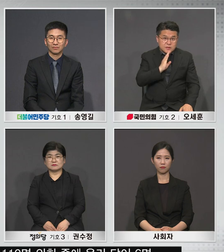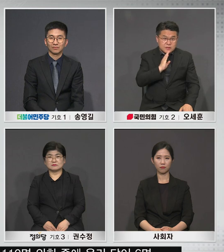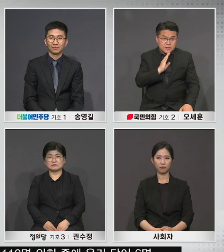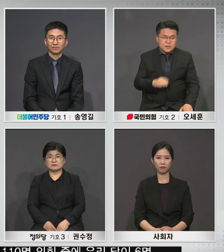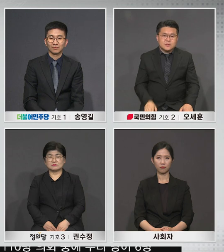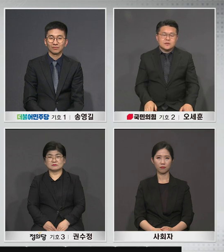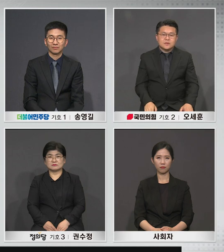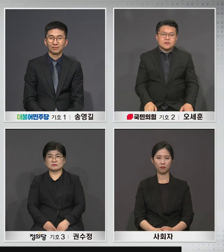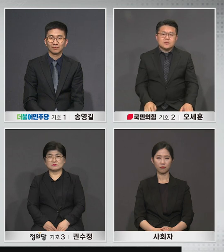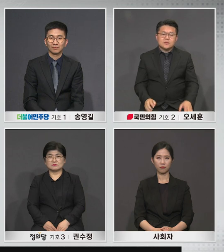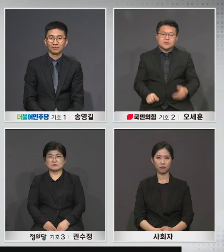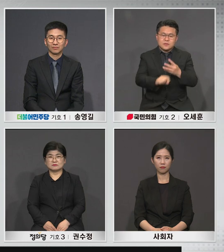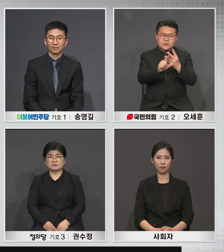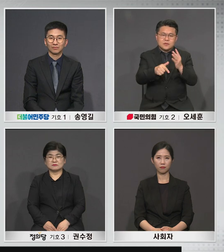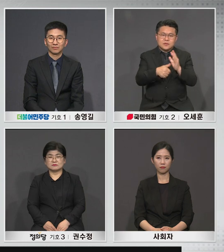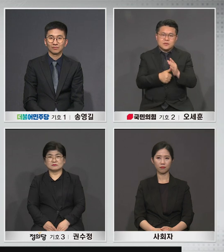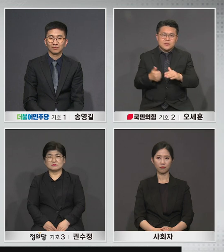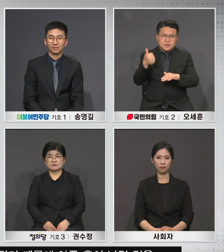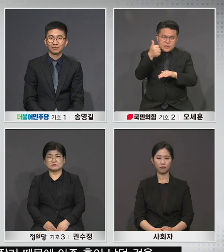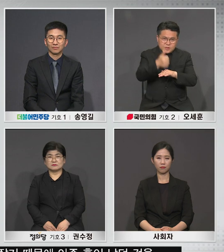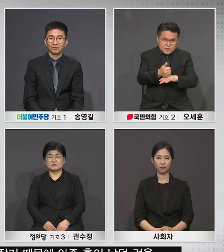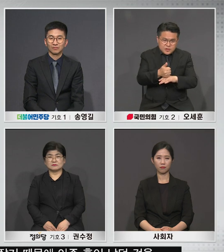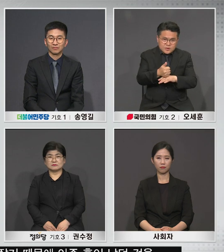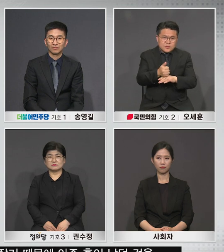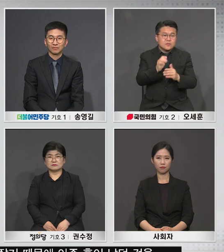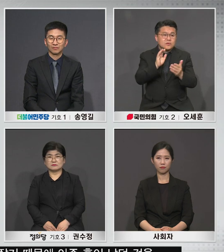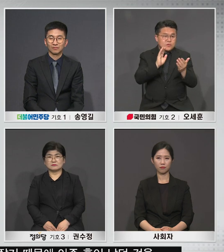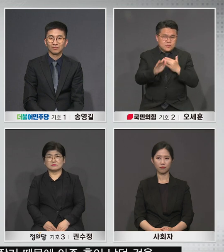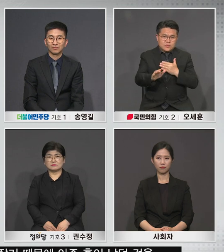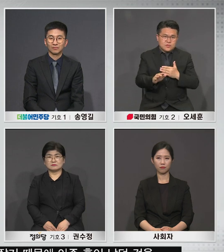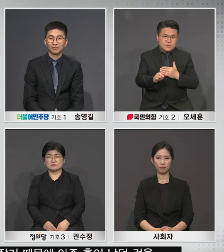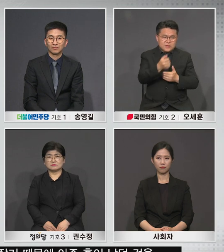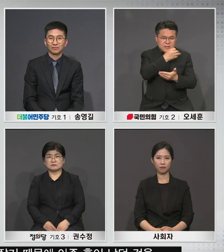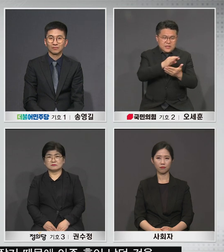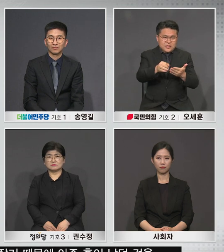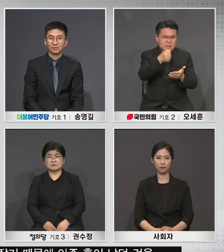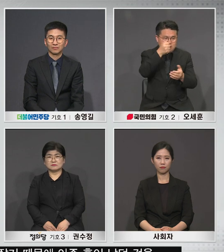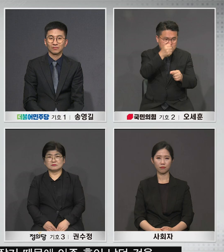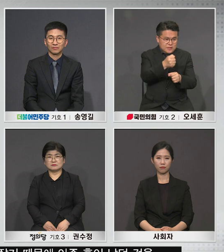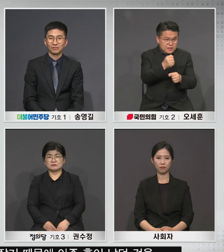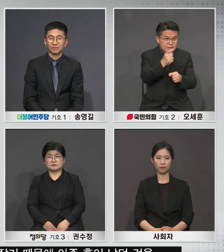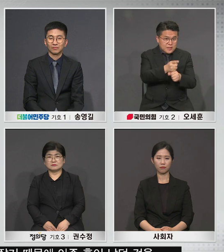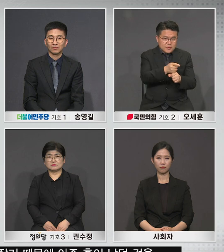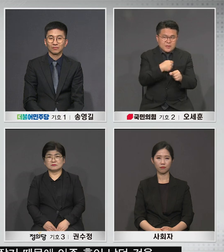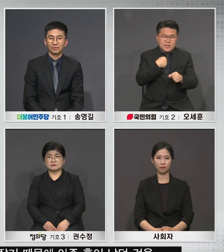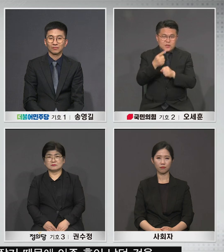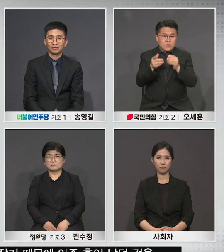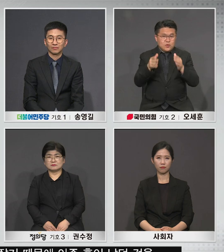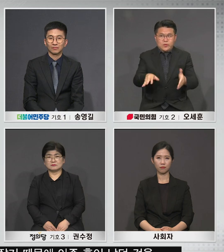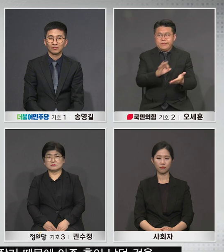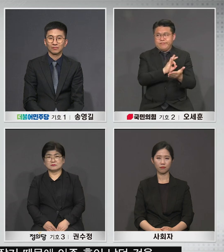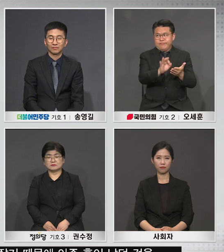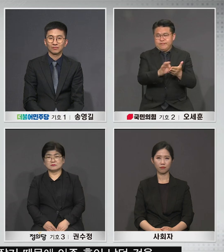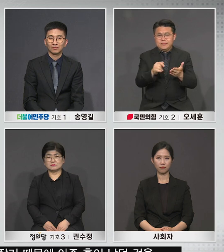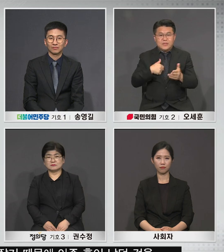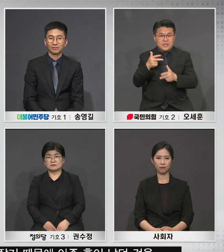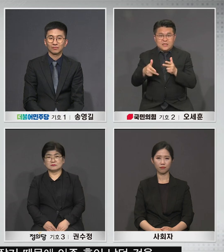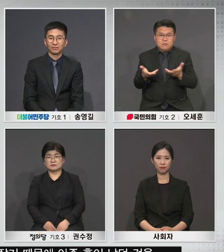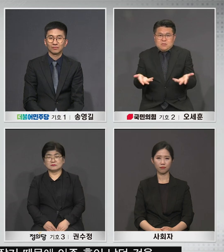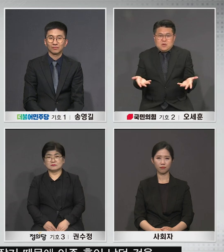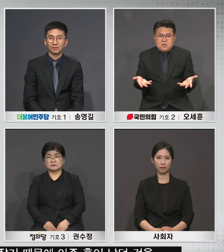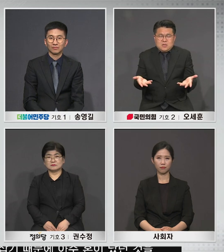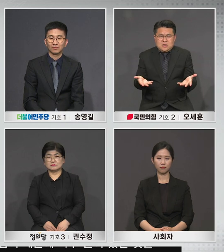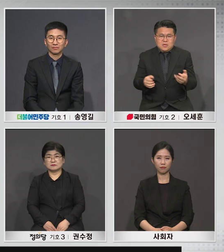실제로 4월에 취임하면 이미 만들어져 있는 예산을 1년 동안 집행하는 거죠. 재사업을 할 수가 없어요. 그래서 결국